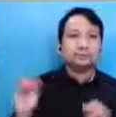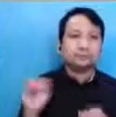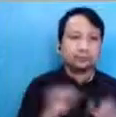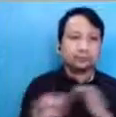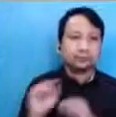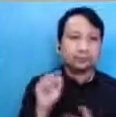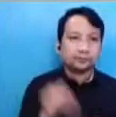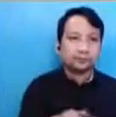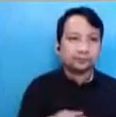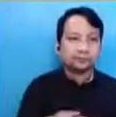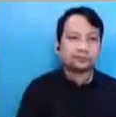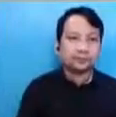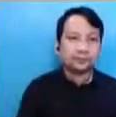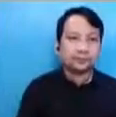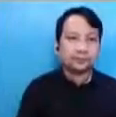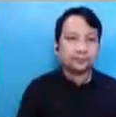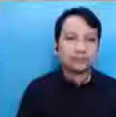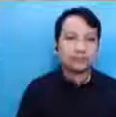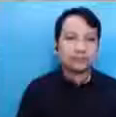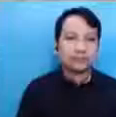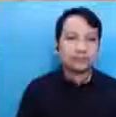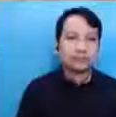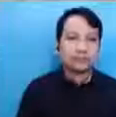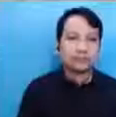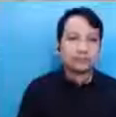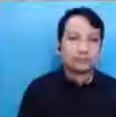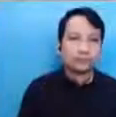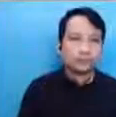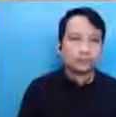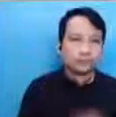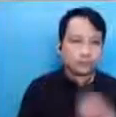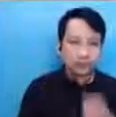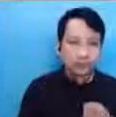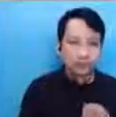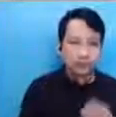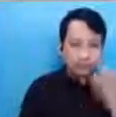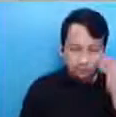sir. Maraming salamat po, Mr. Mark Timbal ng